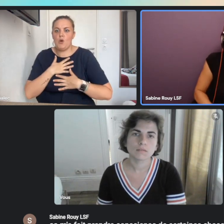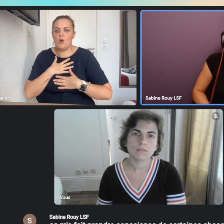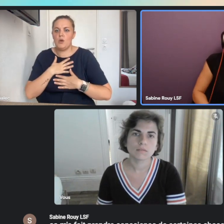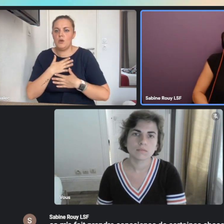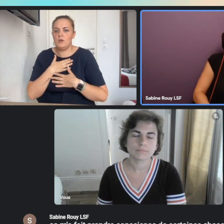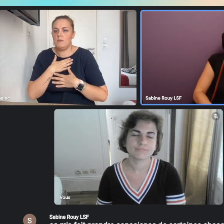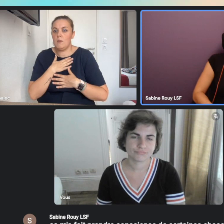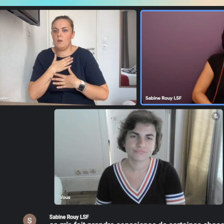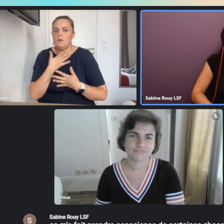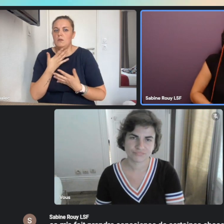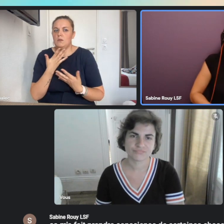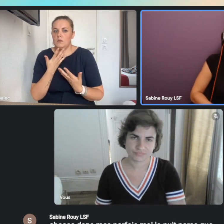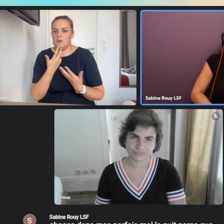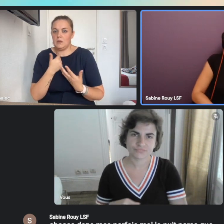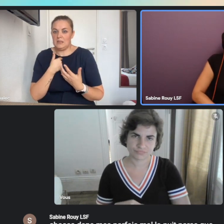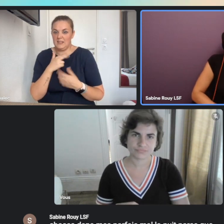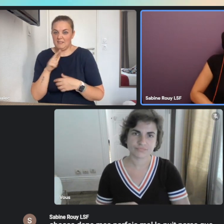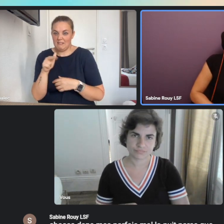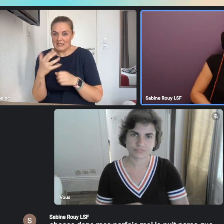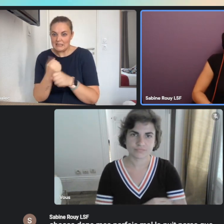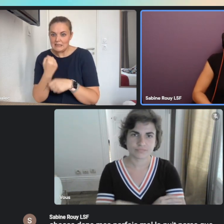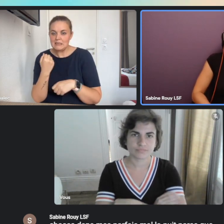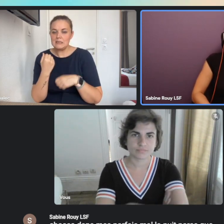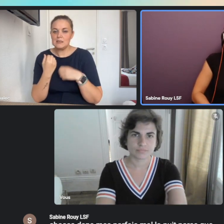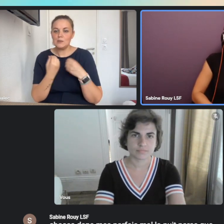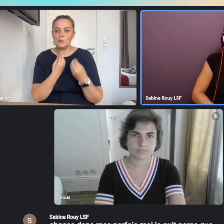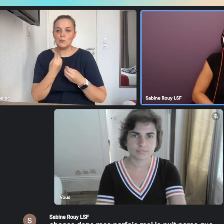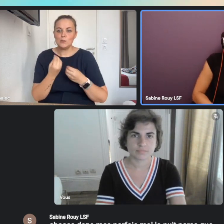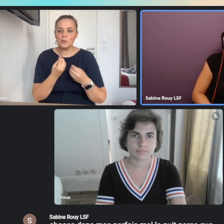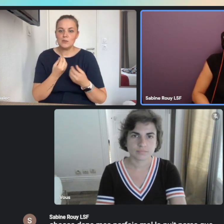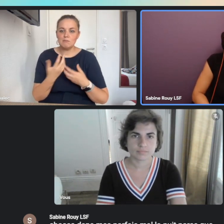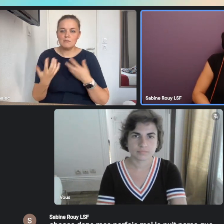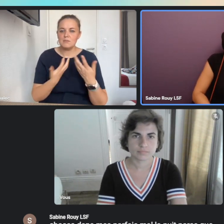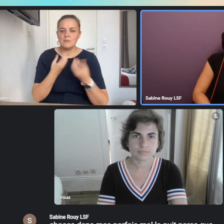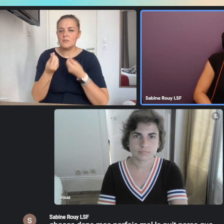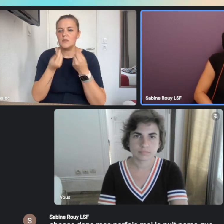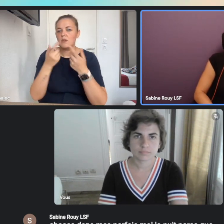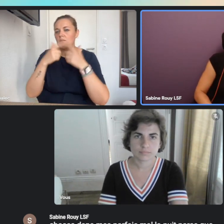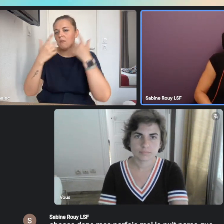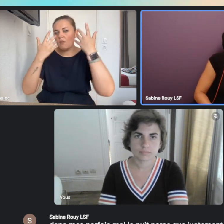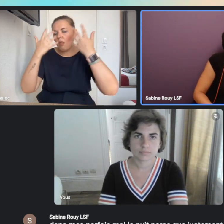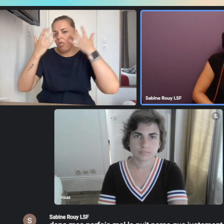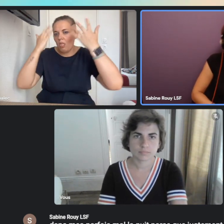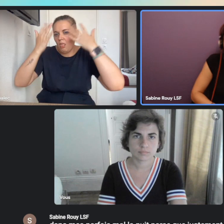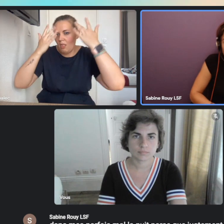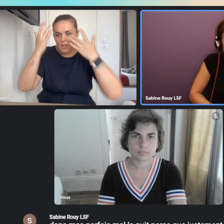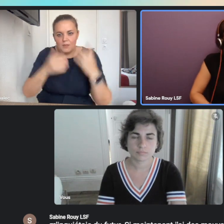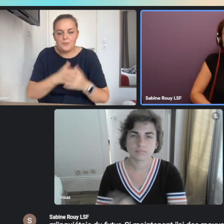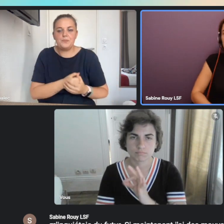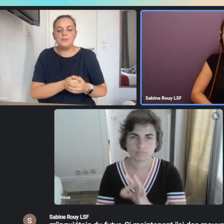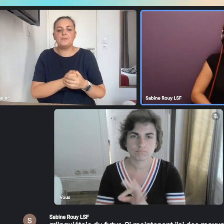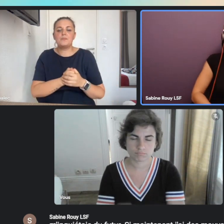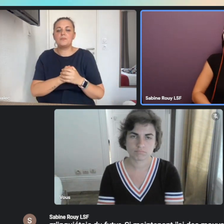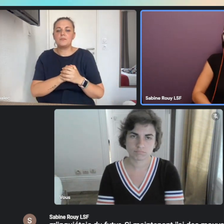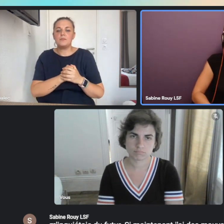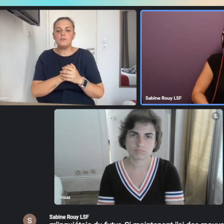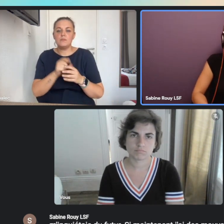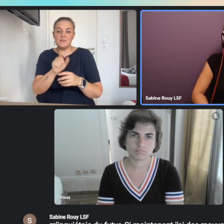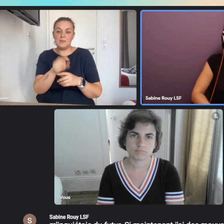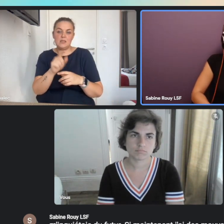négatives en soi, mais plus des craintes, plus des peurs. Est-ce que qu'est-ce que je peux risquer? Enfin voilà, c'était